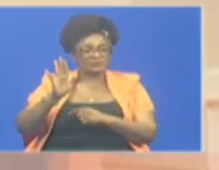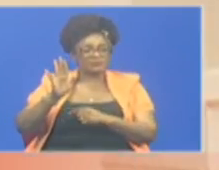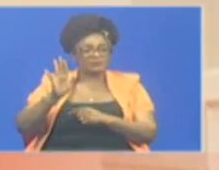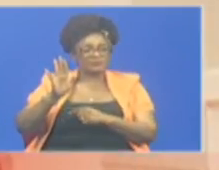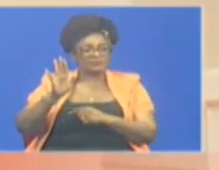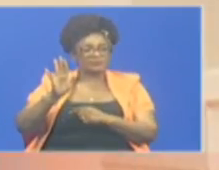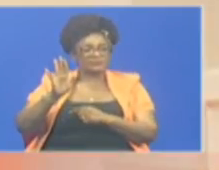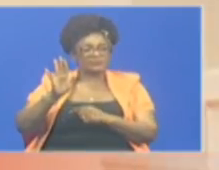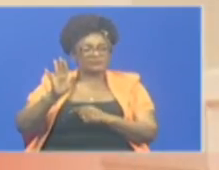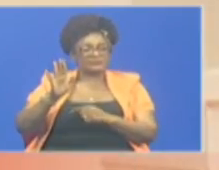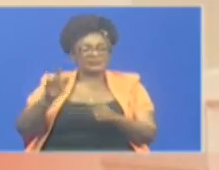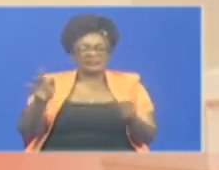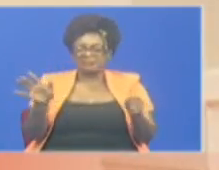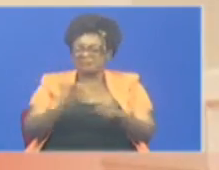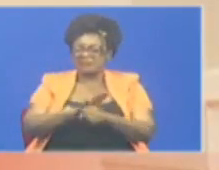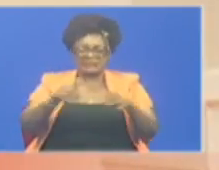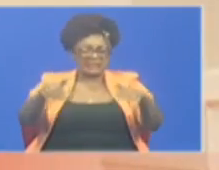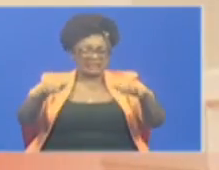katika mass graves kila pahali.